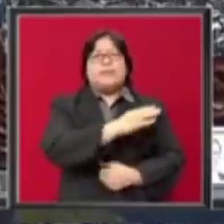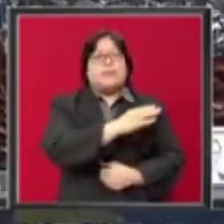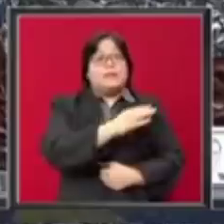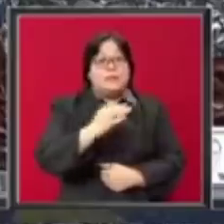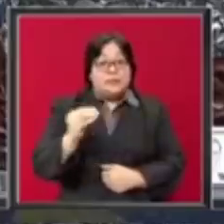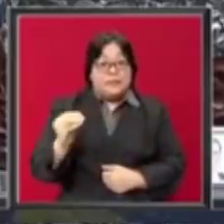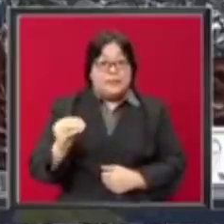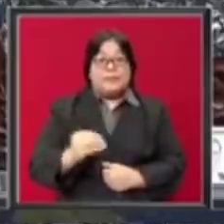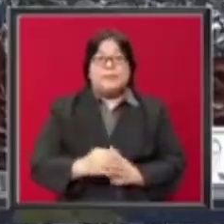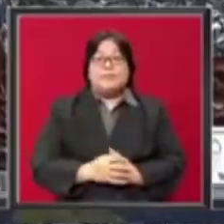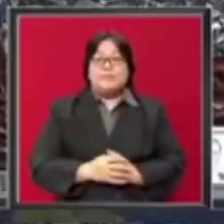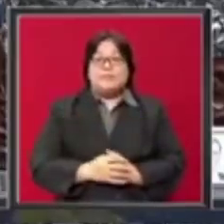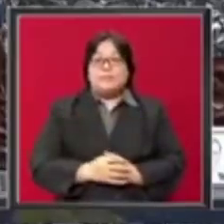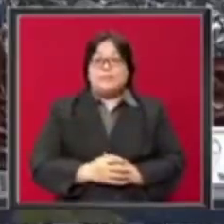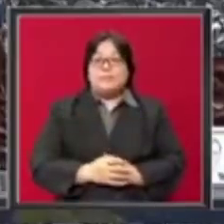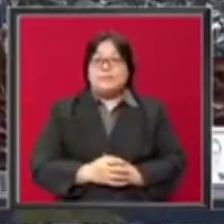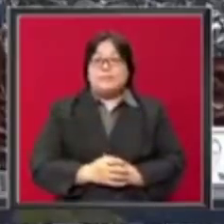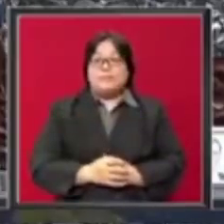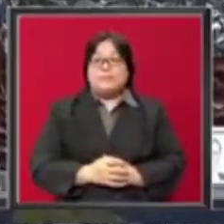Dan